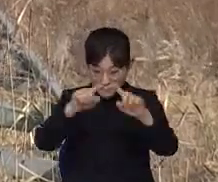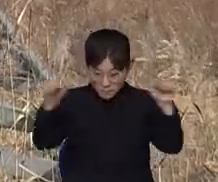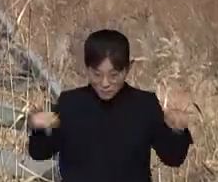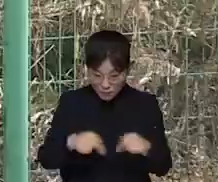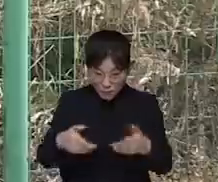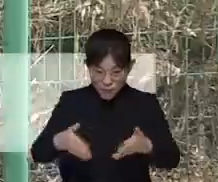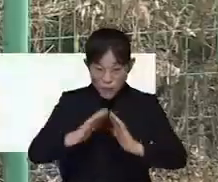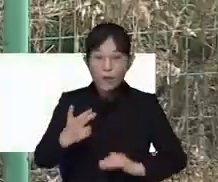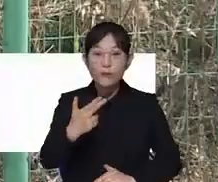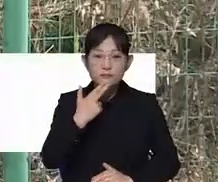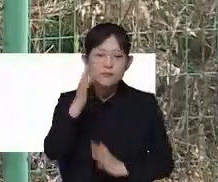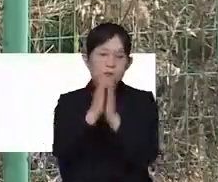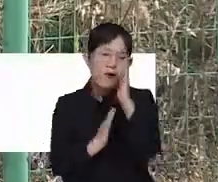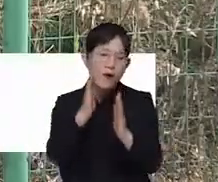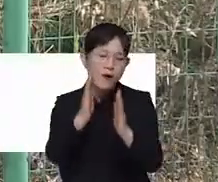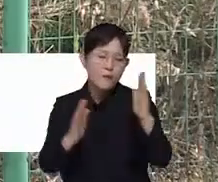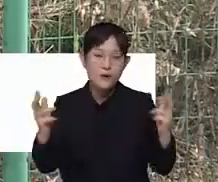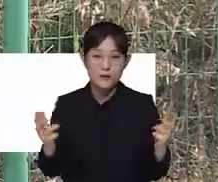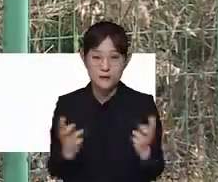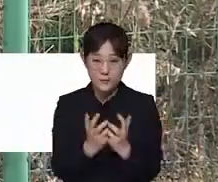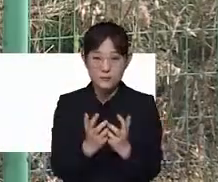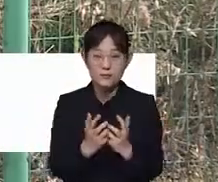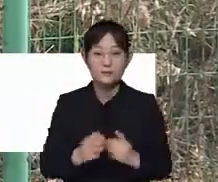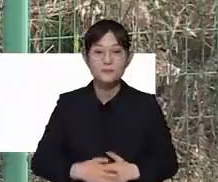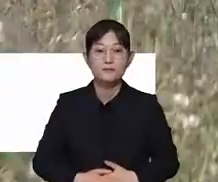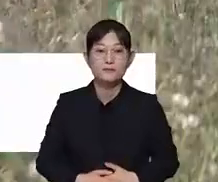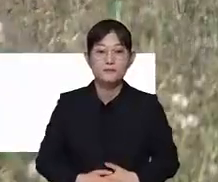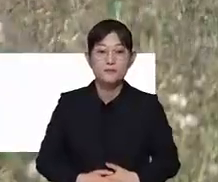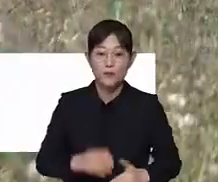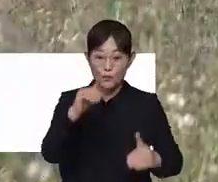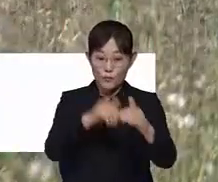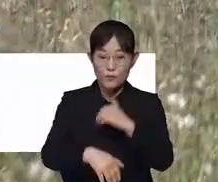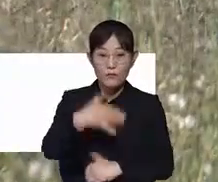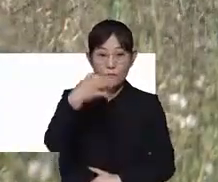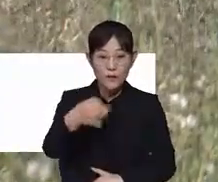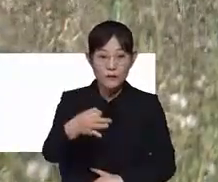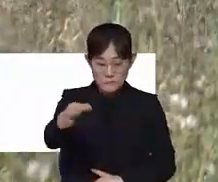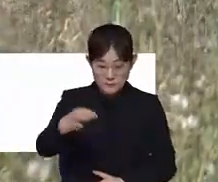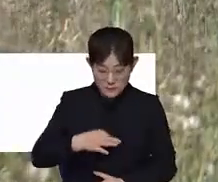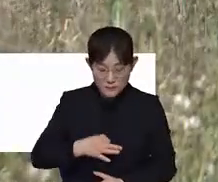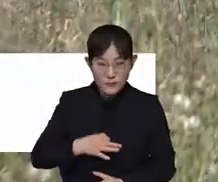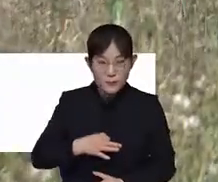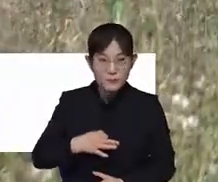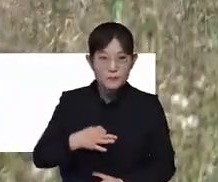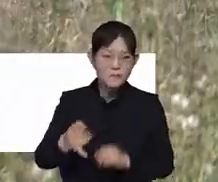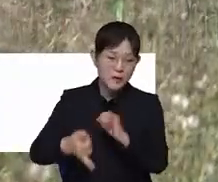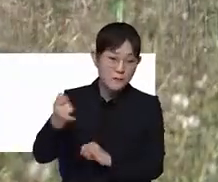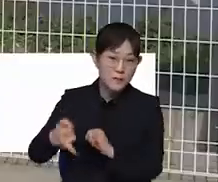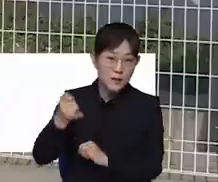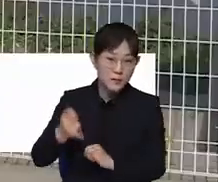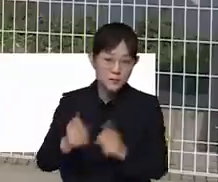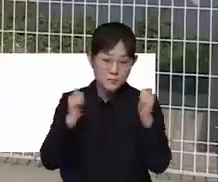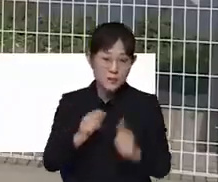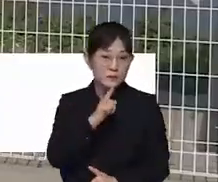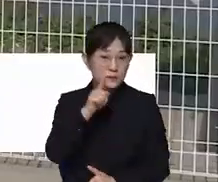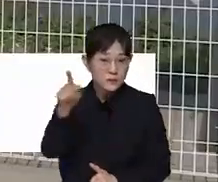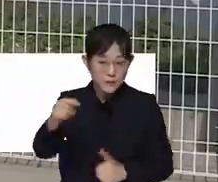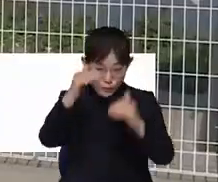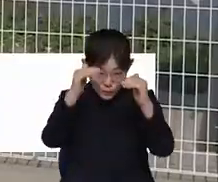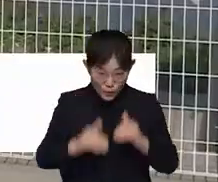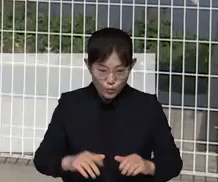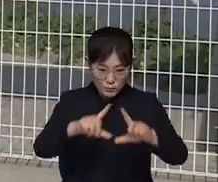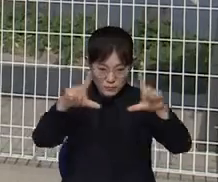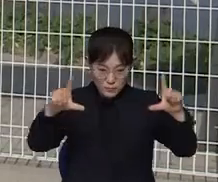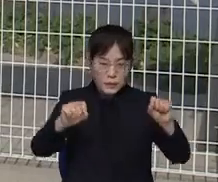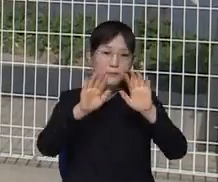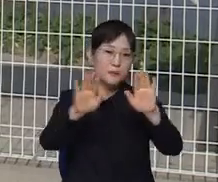채 잡초만 무성하게 자랐습니다. 공사대금을 제대로 받지 못해 법적 조치에 나섰다는 현수막도 곳곳에